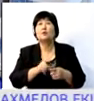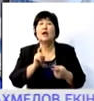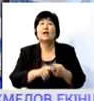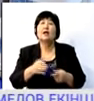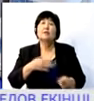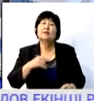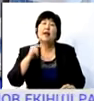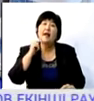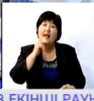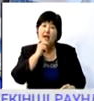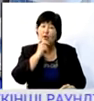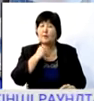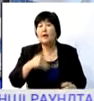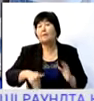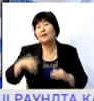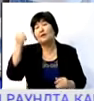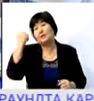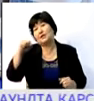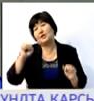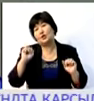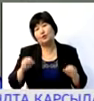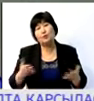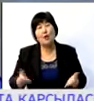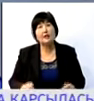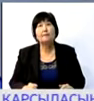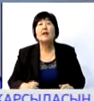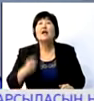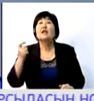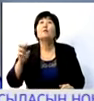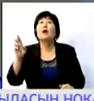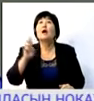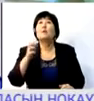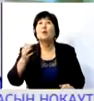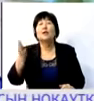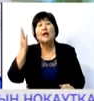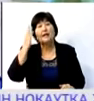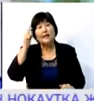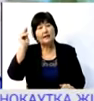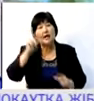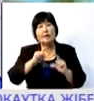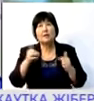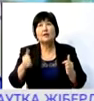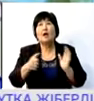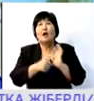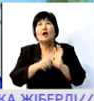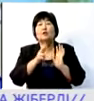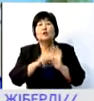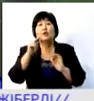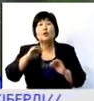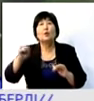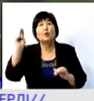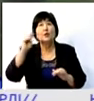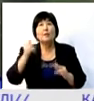өзіміздің экономикамызды биік белестерге жеткізуімізге болады. Химия-биология бағытындағы зияткерлік мектебінде бүгінде 680 оқушы білім